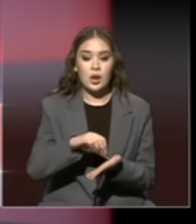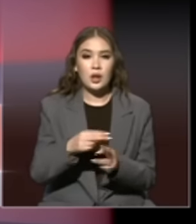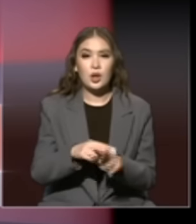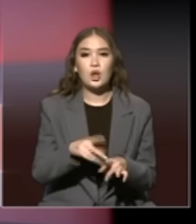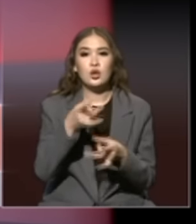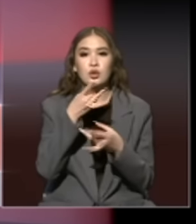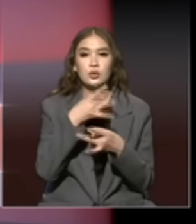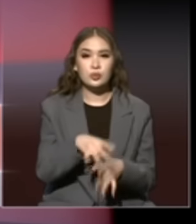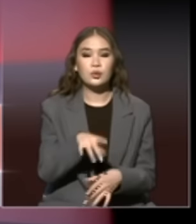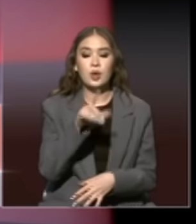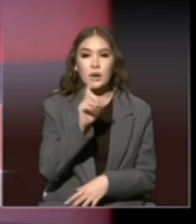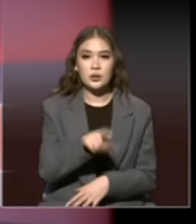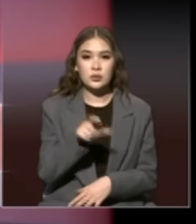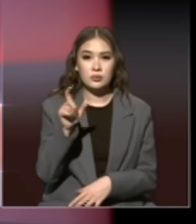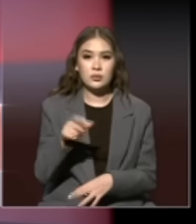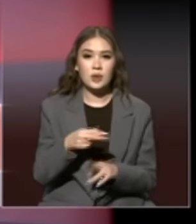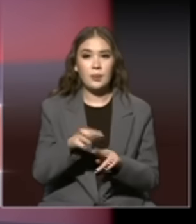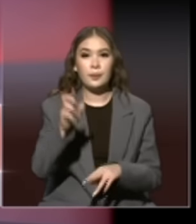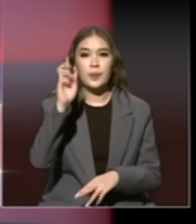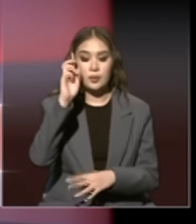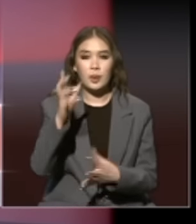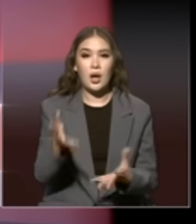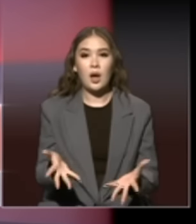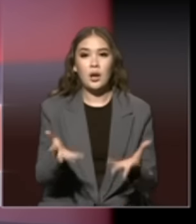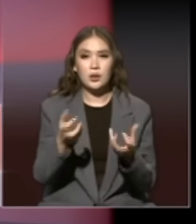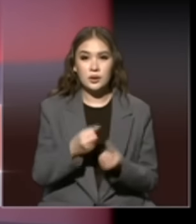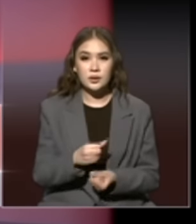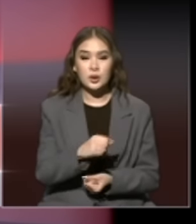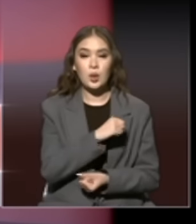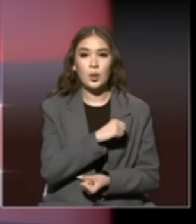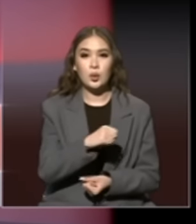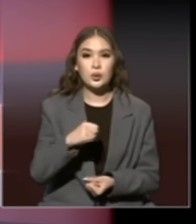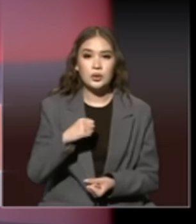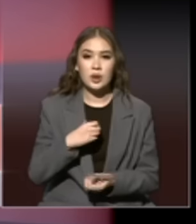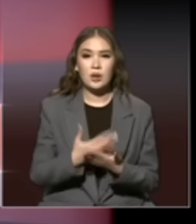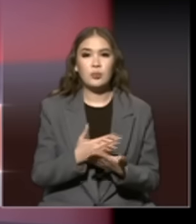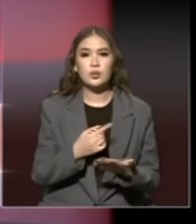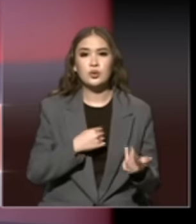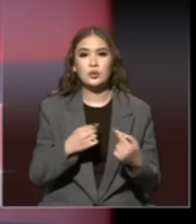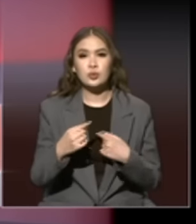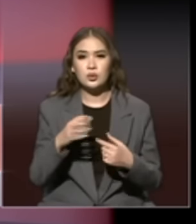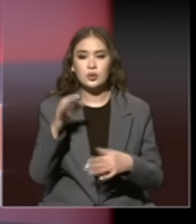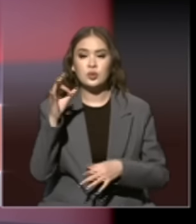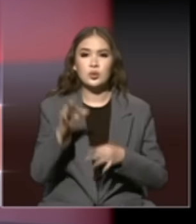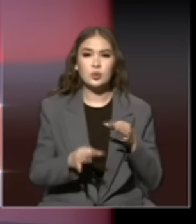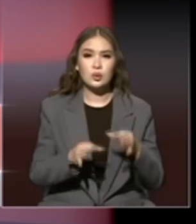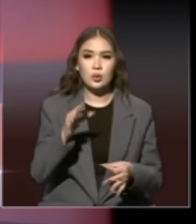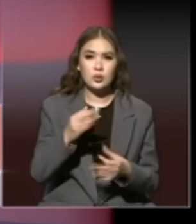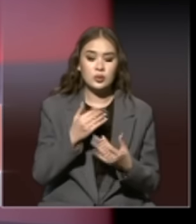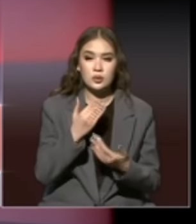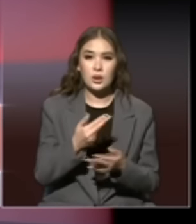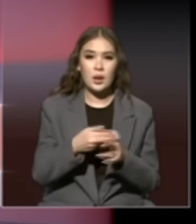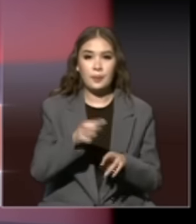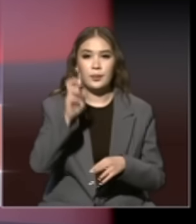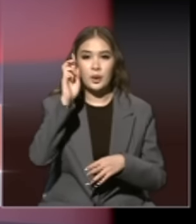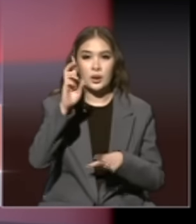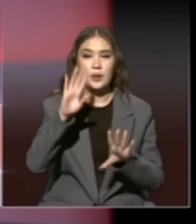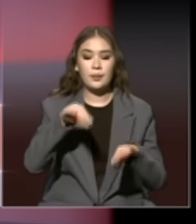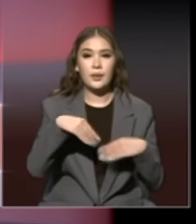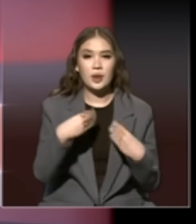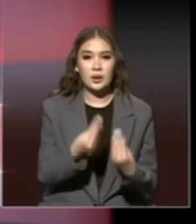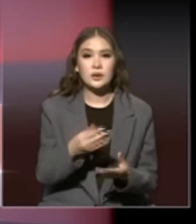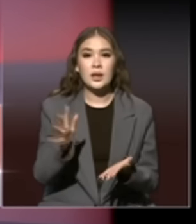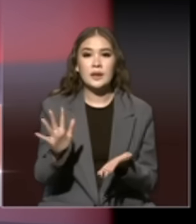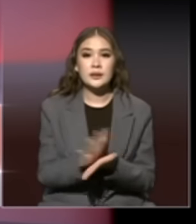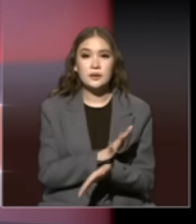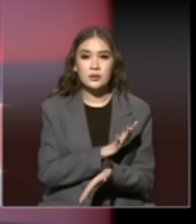адамның мемлекеттен алатын, мемлекет өзі сен жәбірлену болсын, сотталушы болсын, ол мемлекеттен беретін саған